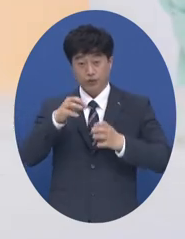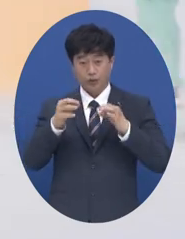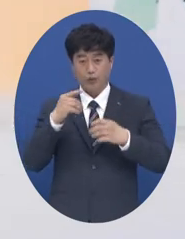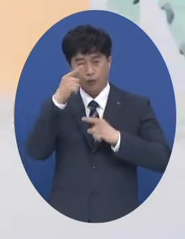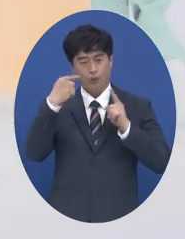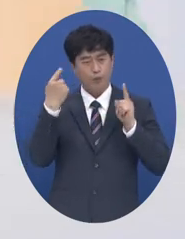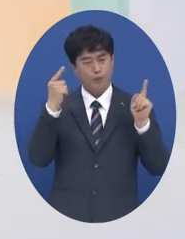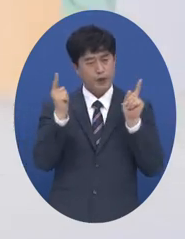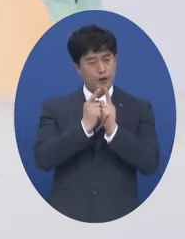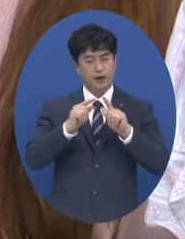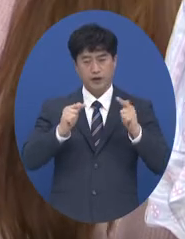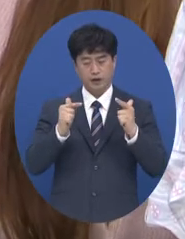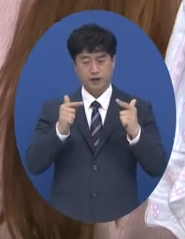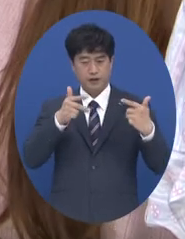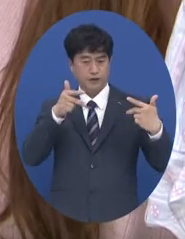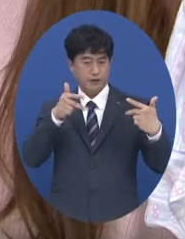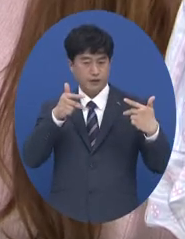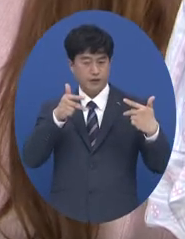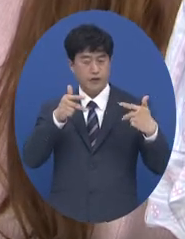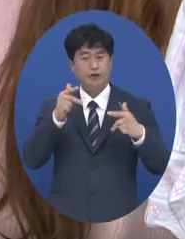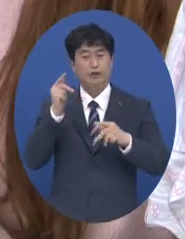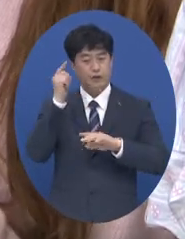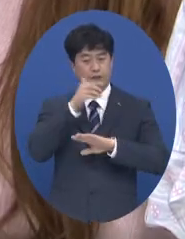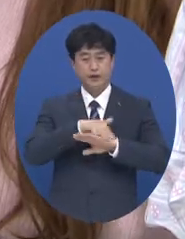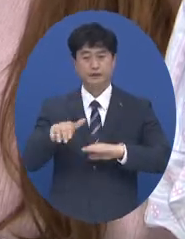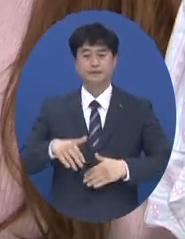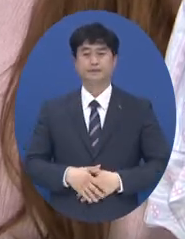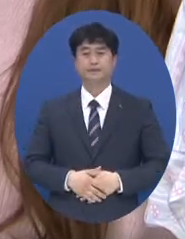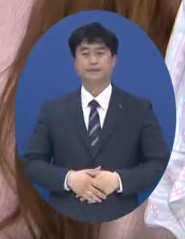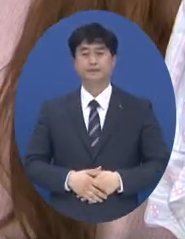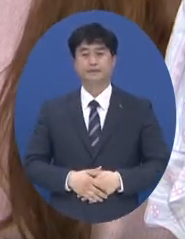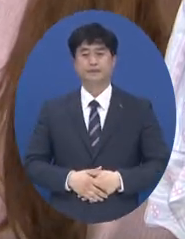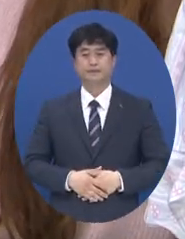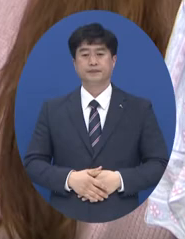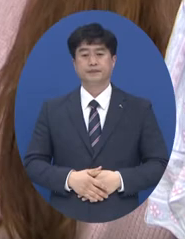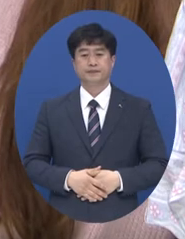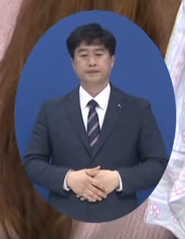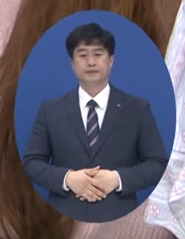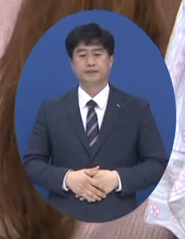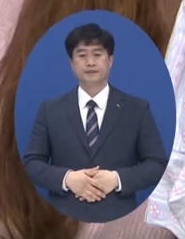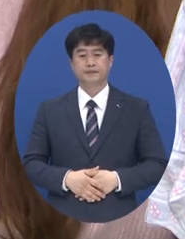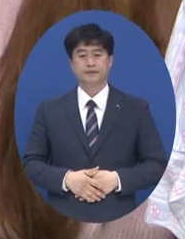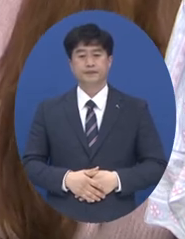으로 열릴 예정입니다 경기 줄 팁의 김태 입니다